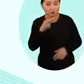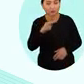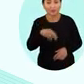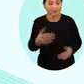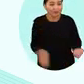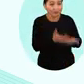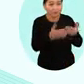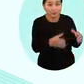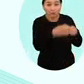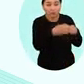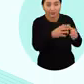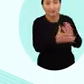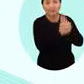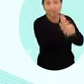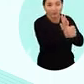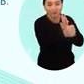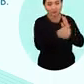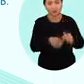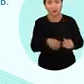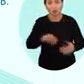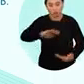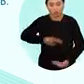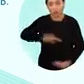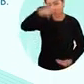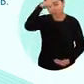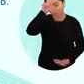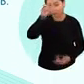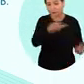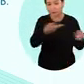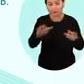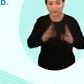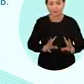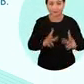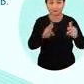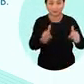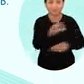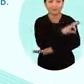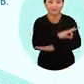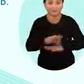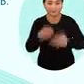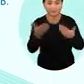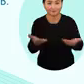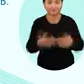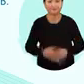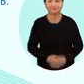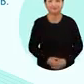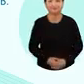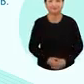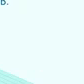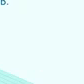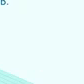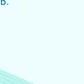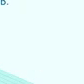Хөгжлийн бэрхшээлтэй эмэгтэйчүүдийн дэмжих бүлийг чадахжуулах, тэдэнд хүрэх, нөхөн үржихийн эрүүл мэндийн үйлчилгээг сайжруулах нь төсөл.